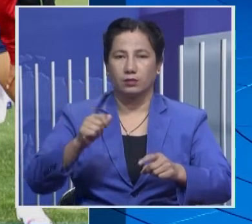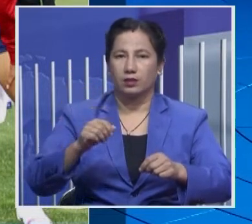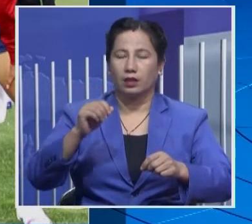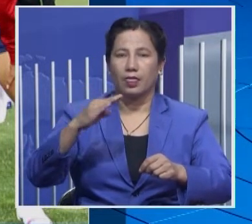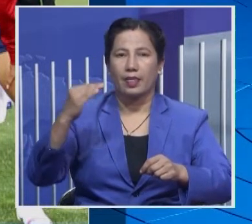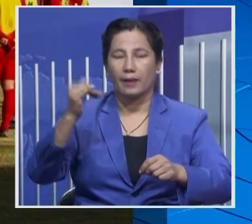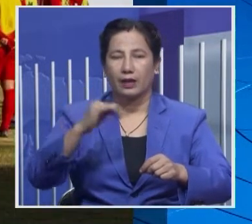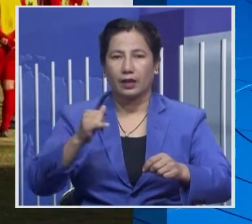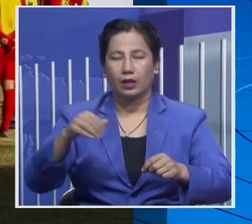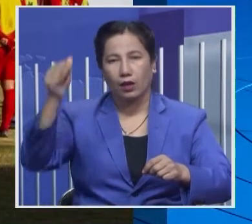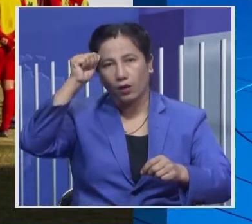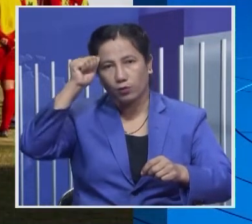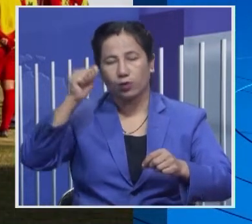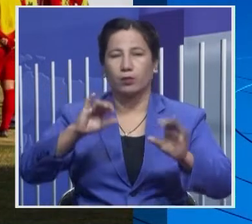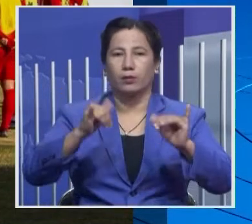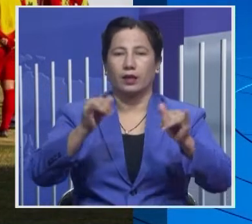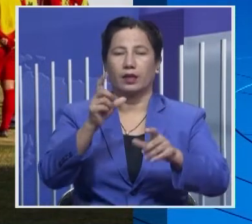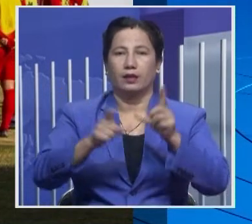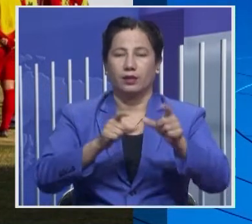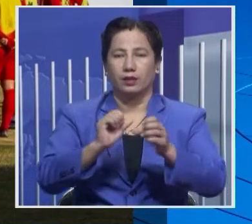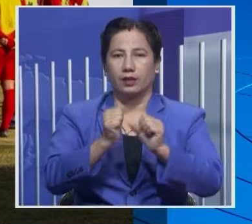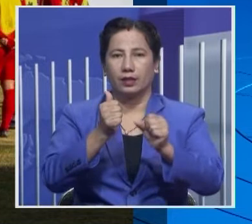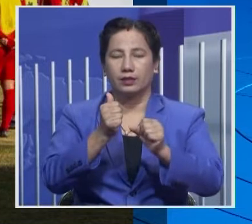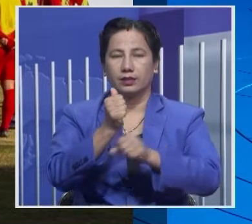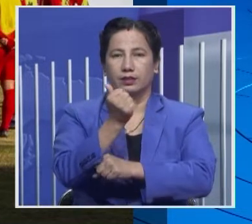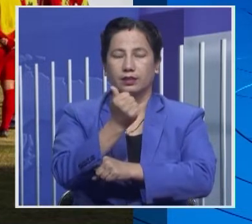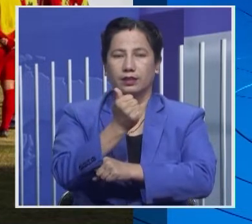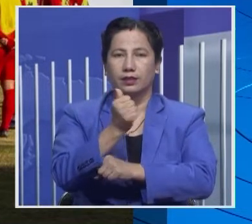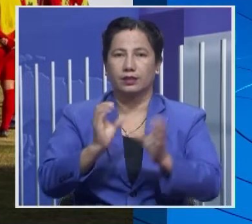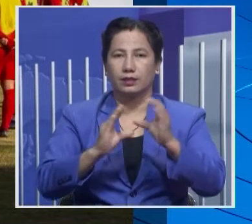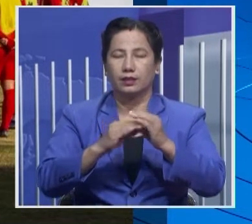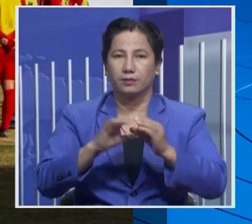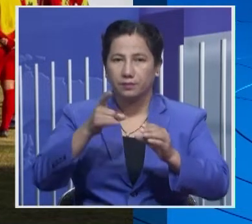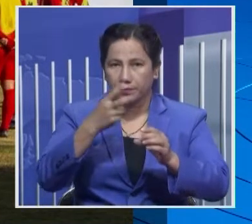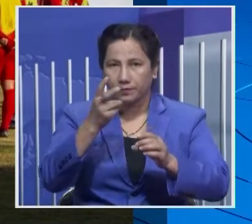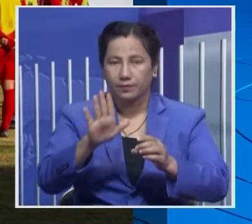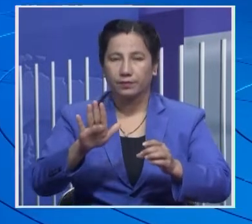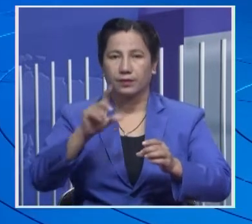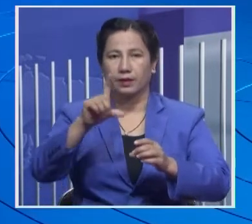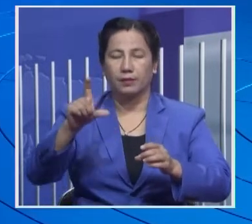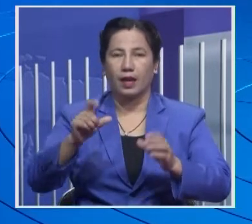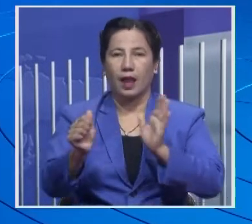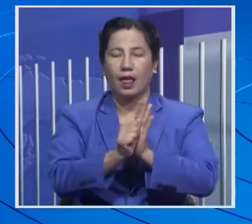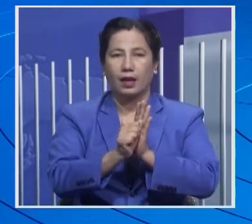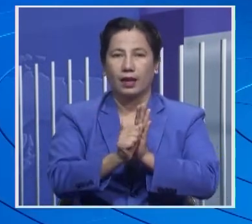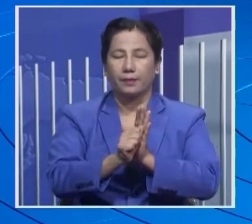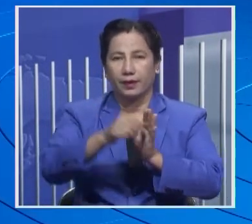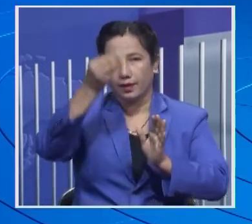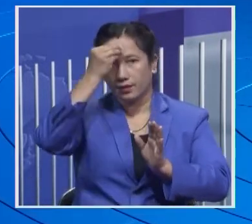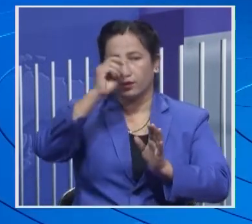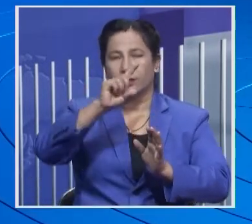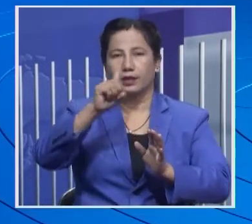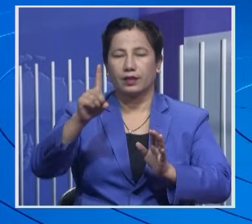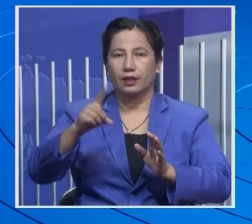तामाङ लगायतका अनुभवी सिनियर खेलाडीहरूले राष्ट्रिय टिममा पुनरागमन गरेका छन्। नेपालले आगामी असोज 11 गते